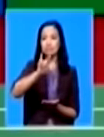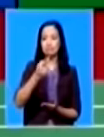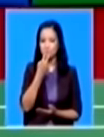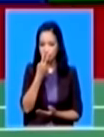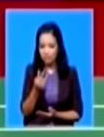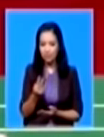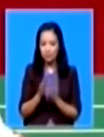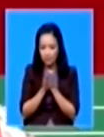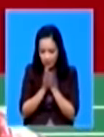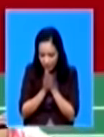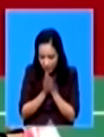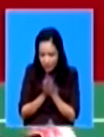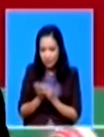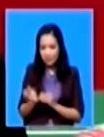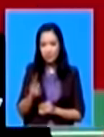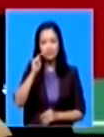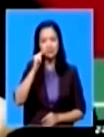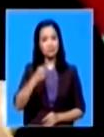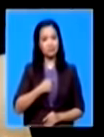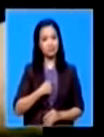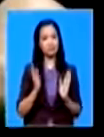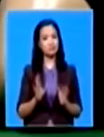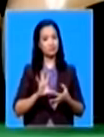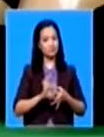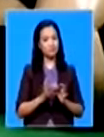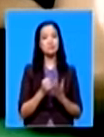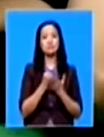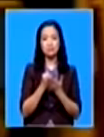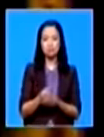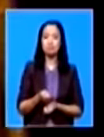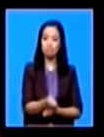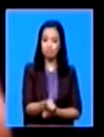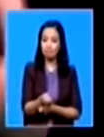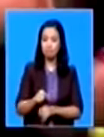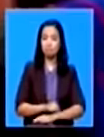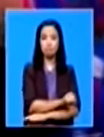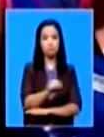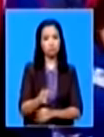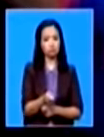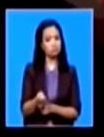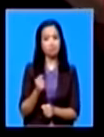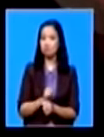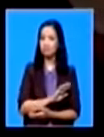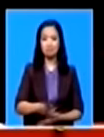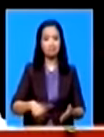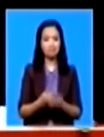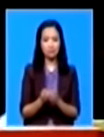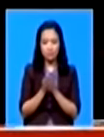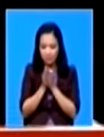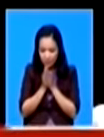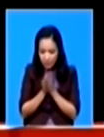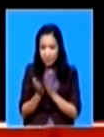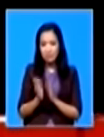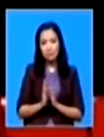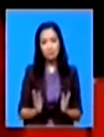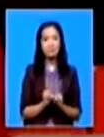าก็มีการไหว้มีการแสดงน้ำใจนักกีฬาช่วยเหลือถูพื้นสนามเสนอมเขาทำหมดนะแล้วก็กราบนะ